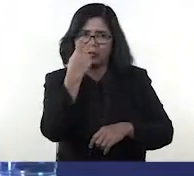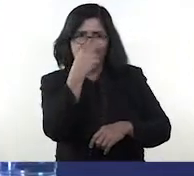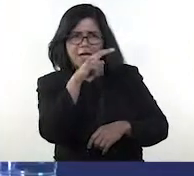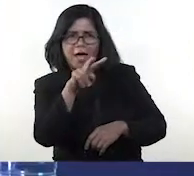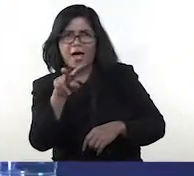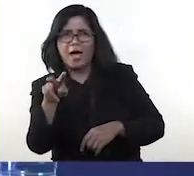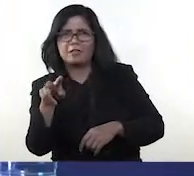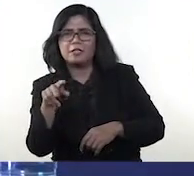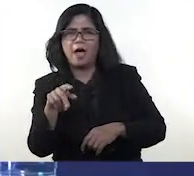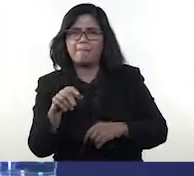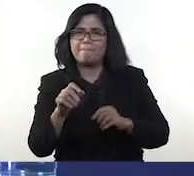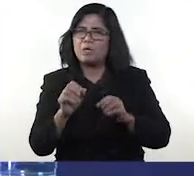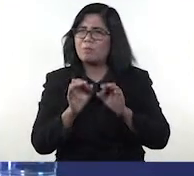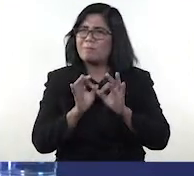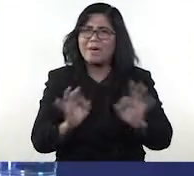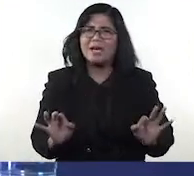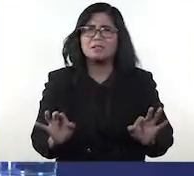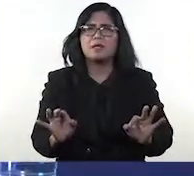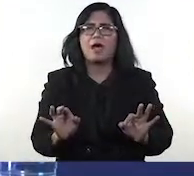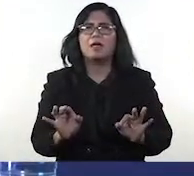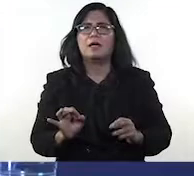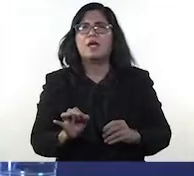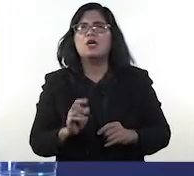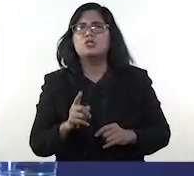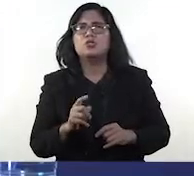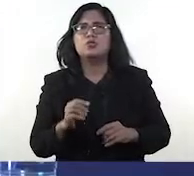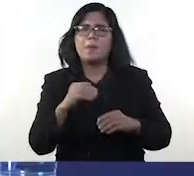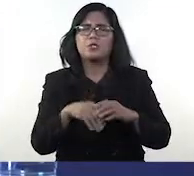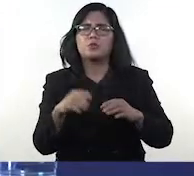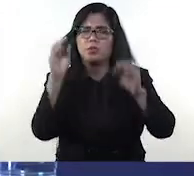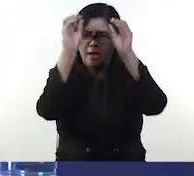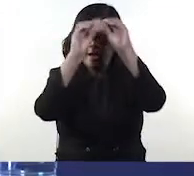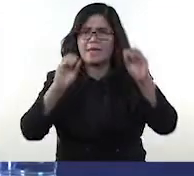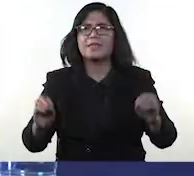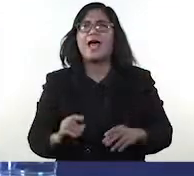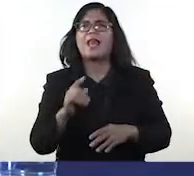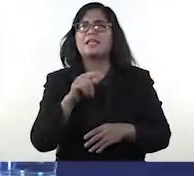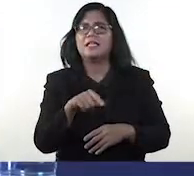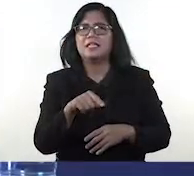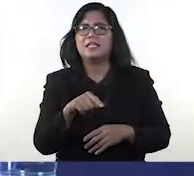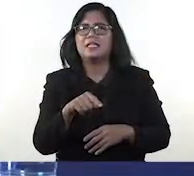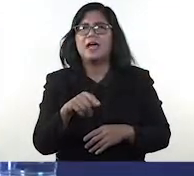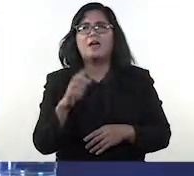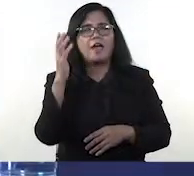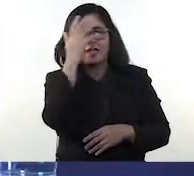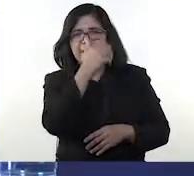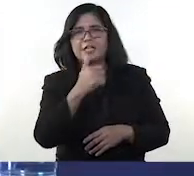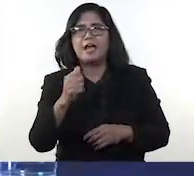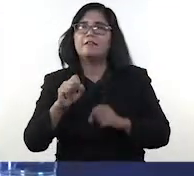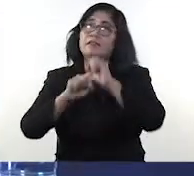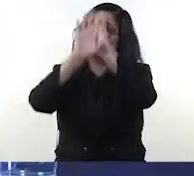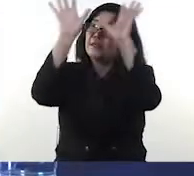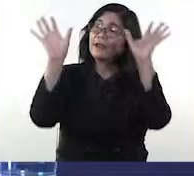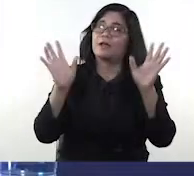tuh kita lihat hal-hal yang perlu kita bereskan sehingga kita sungguh masuk dalam Natal ini dalam hal yang